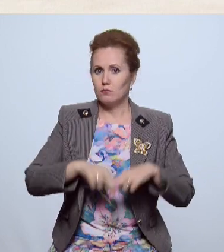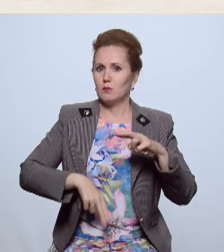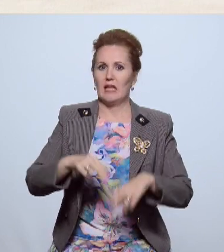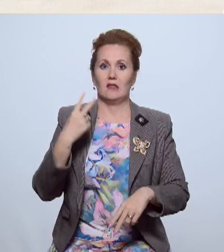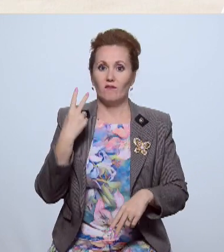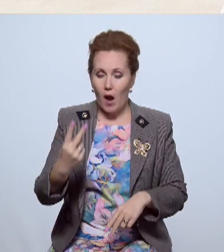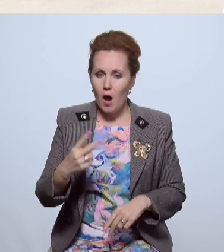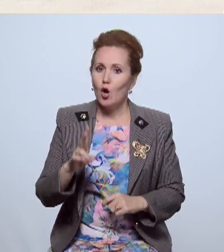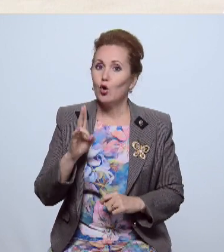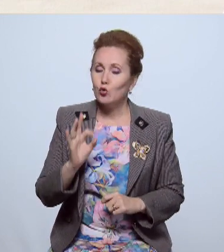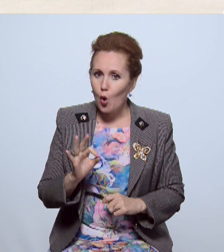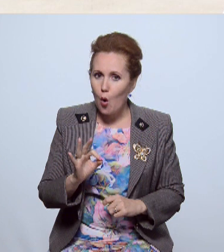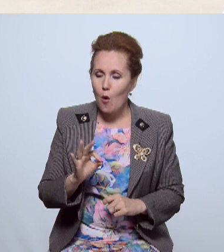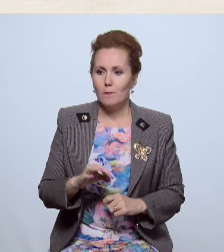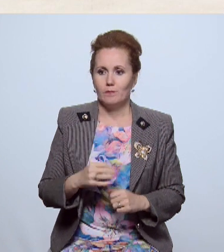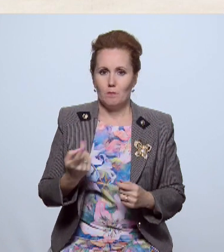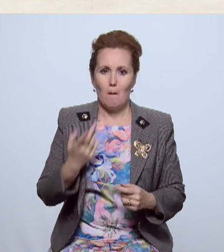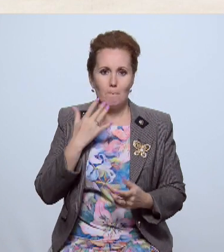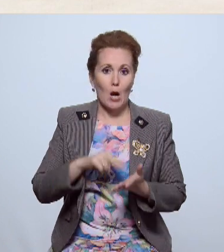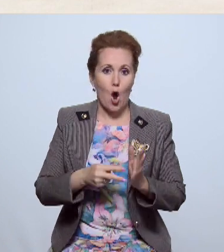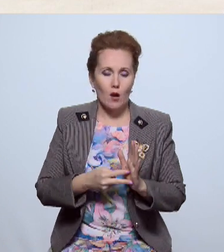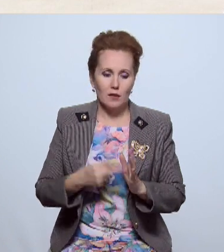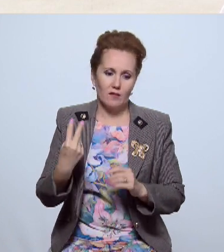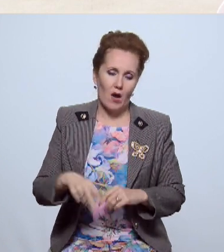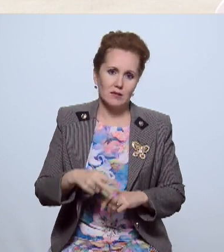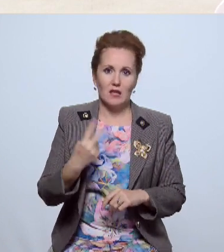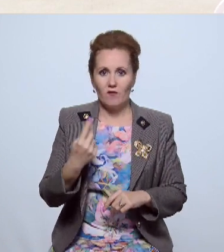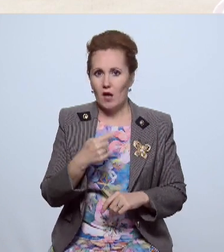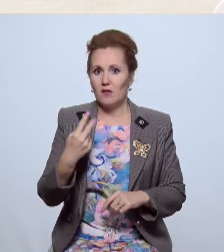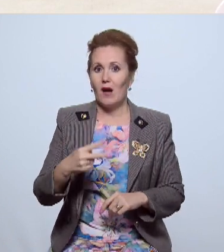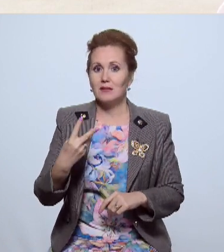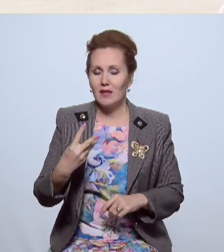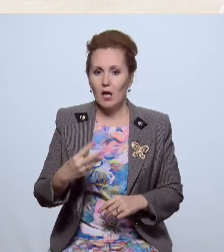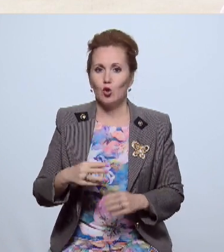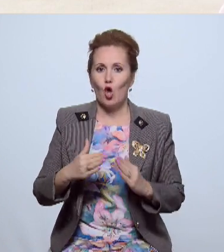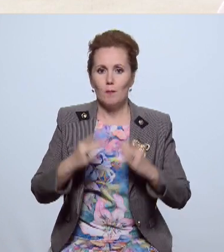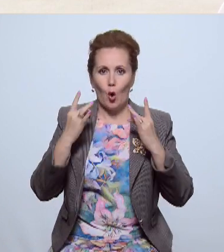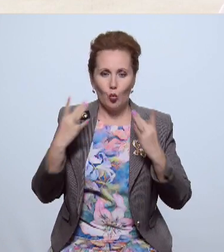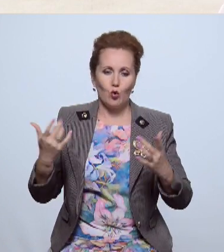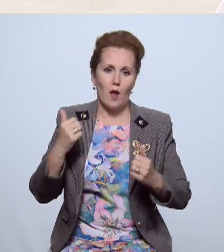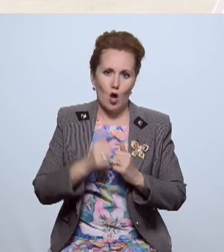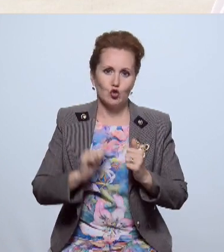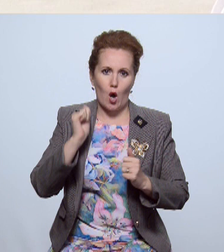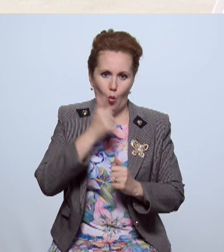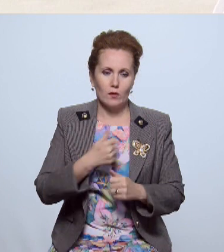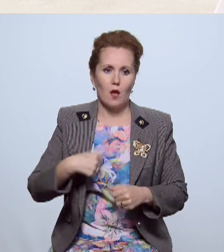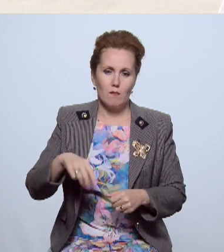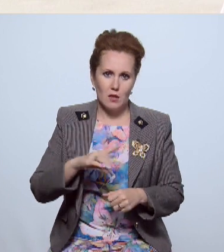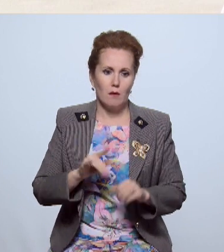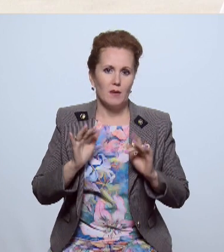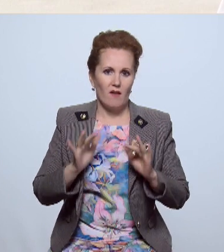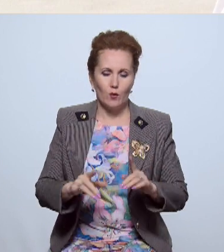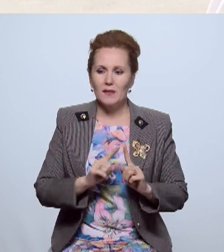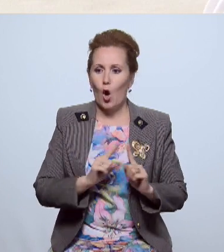культуры строим, но в рамках партпроекта где-то 22-23 дома культуры ежегодно мы тоже